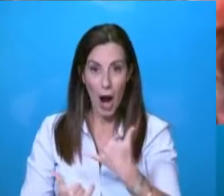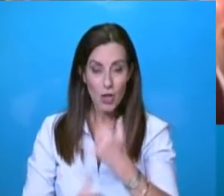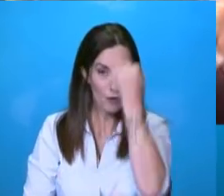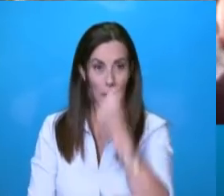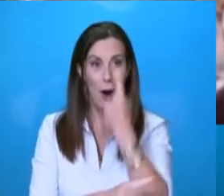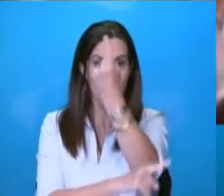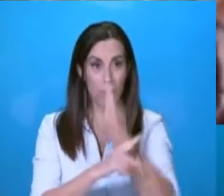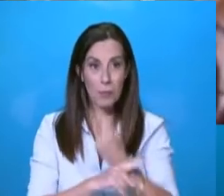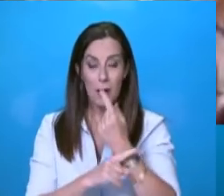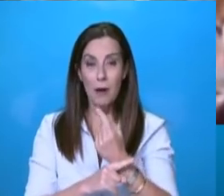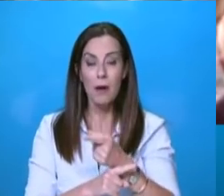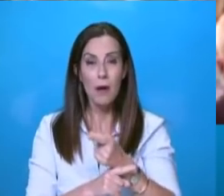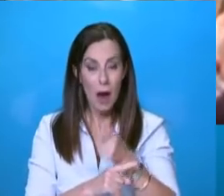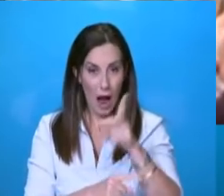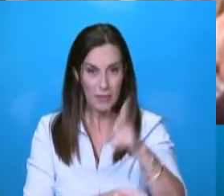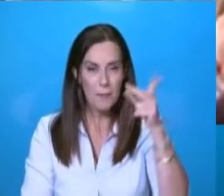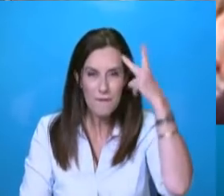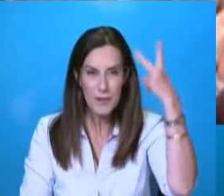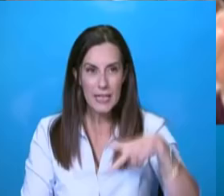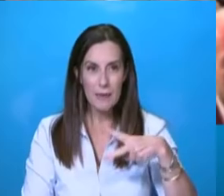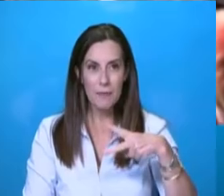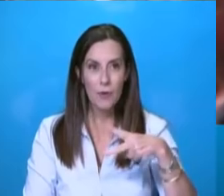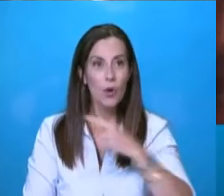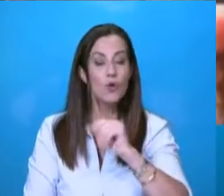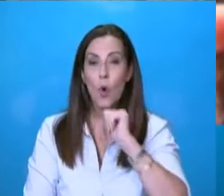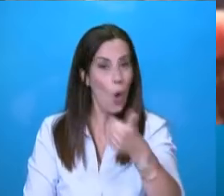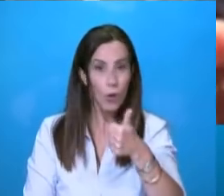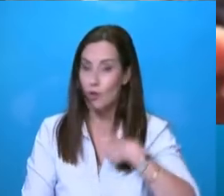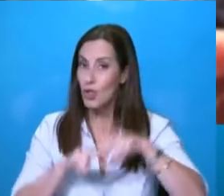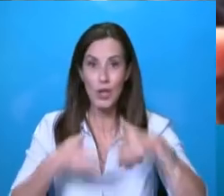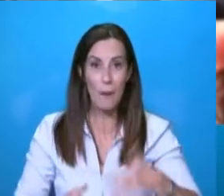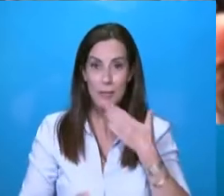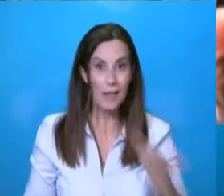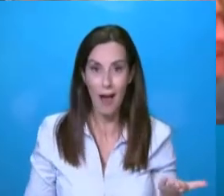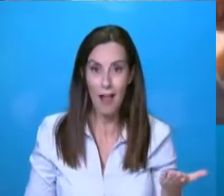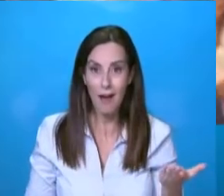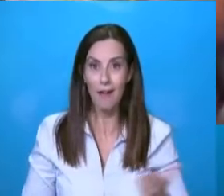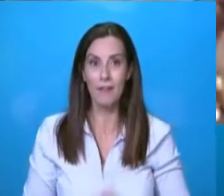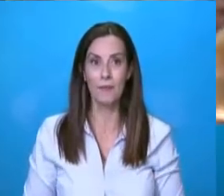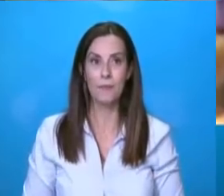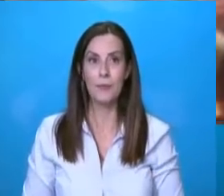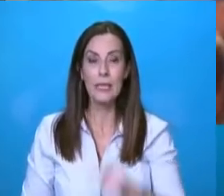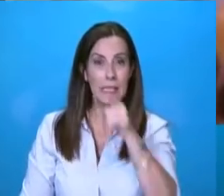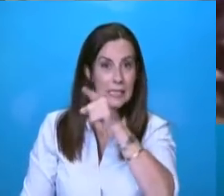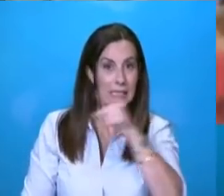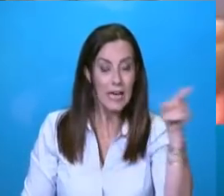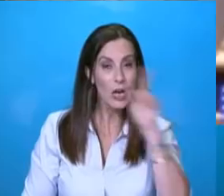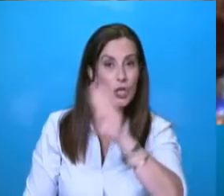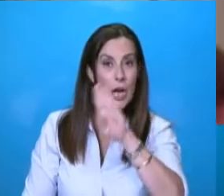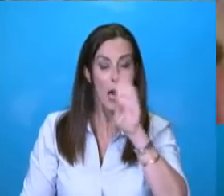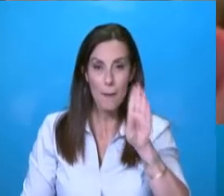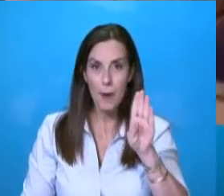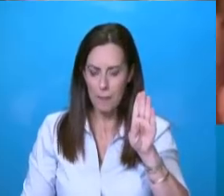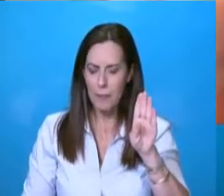אותנו עכשיו בשידור חי, אתם מבינים שהוא לא רוצה שאנחנו נהיה פה. התמונות האלה של ראש הממשלה